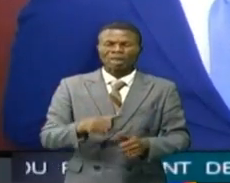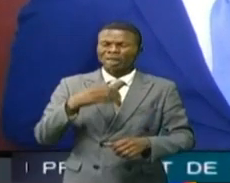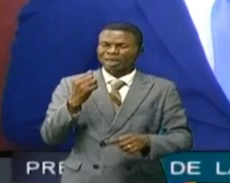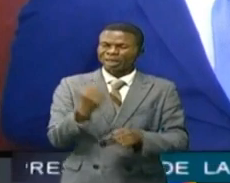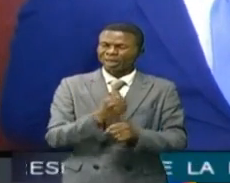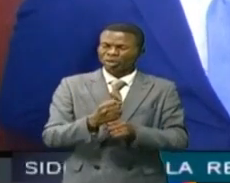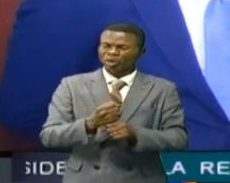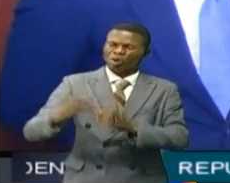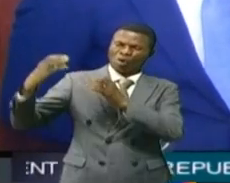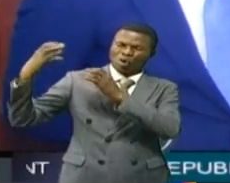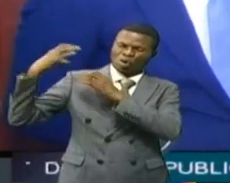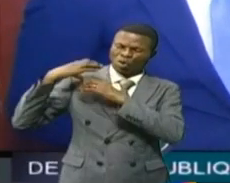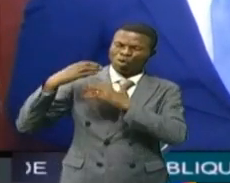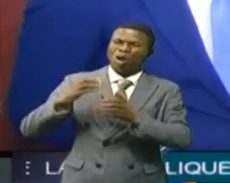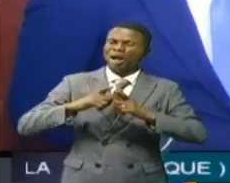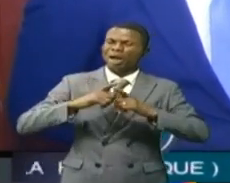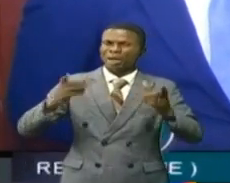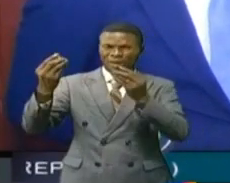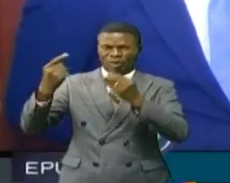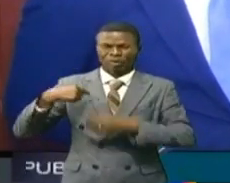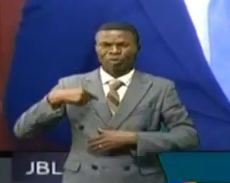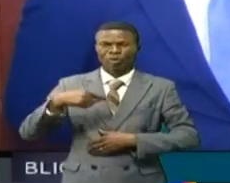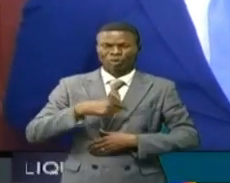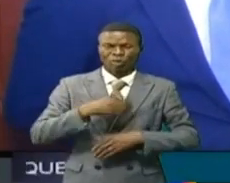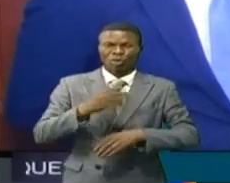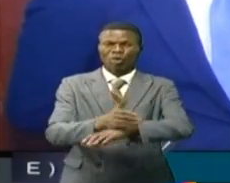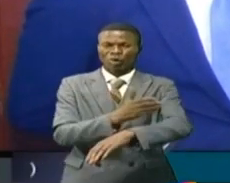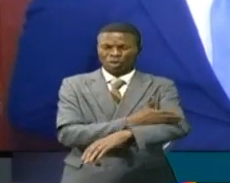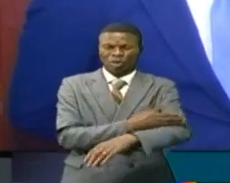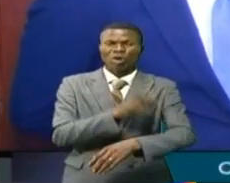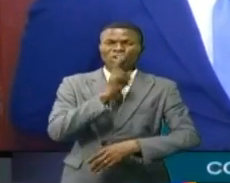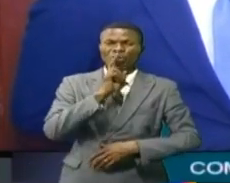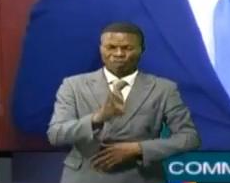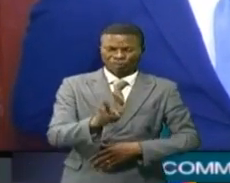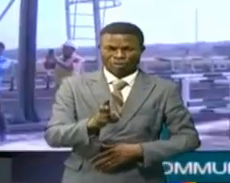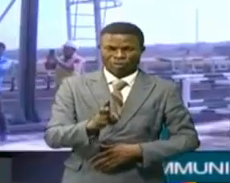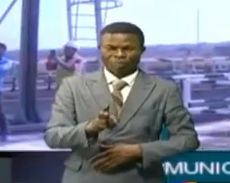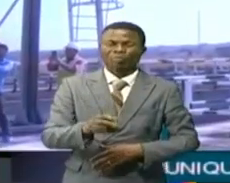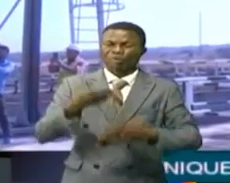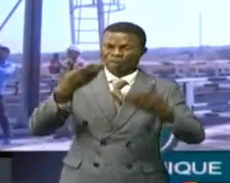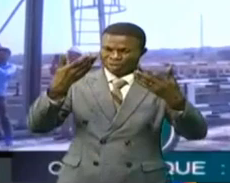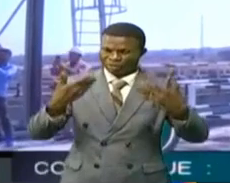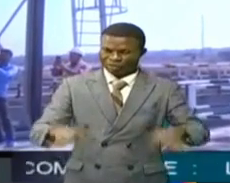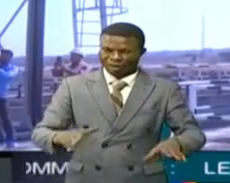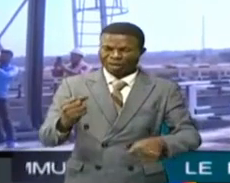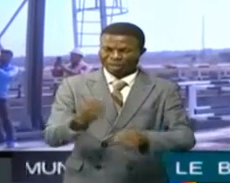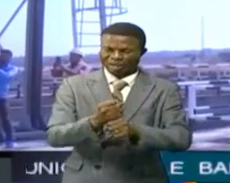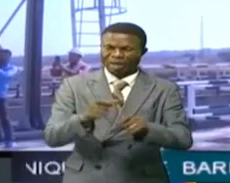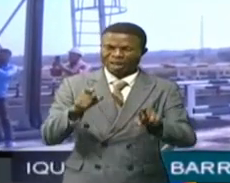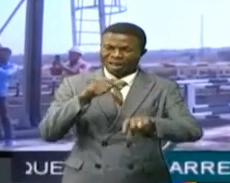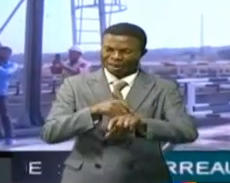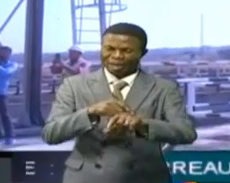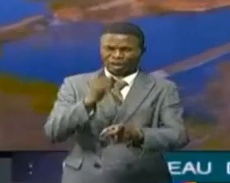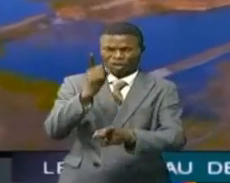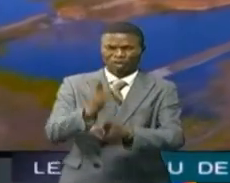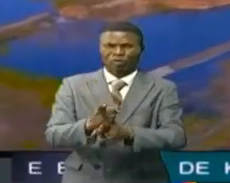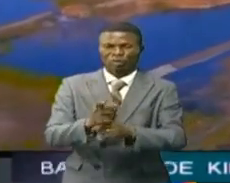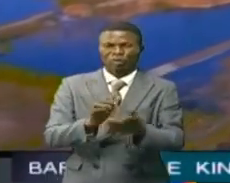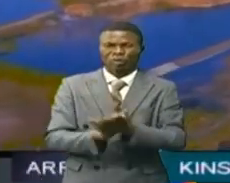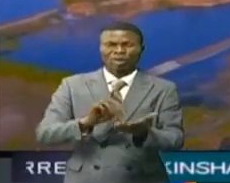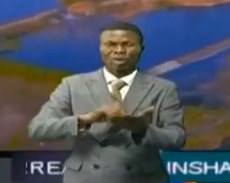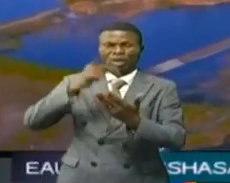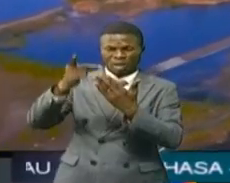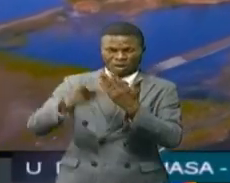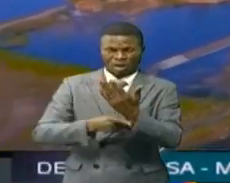On a l'ambition d'avancer vraiment et terminer selon les termes qui nous ont été donnés. Concernant le projet Kakubola